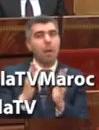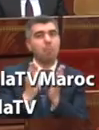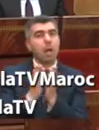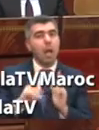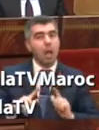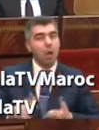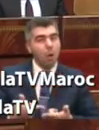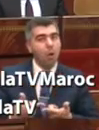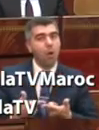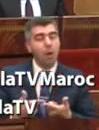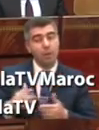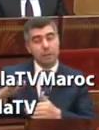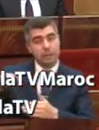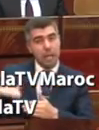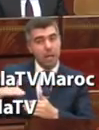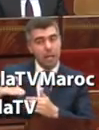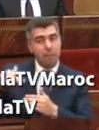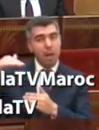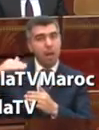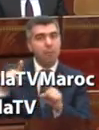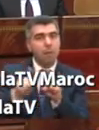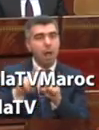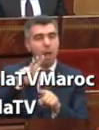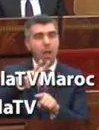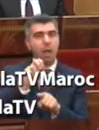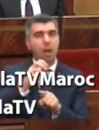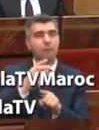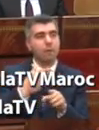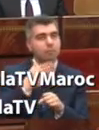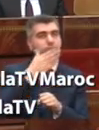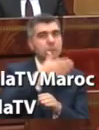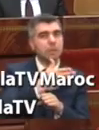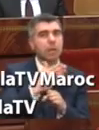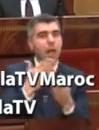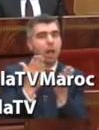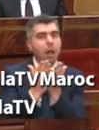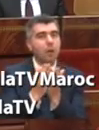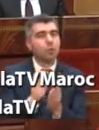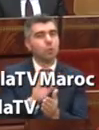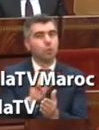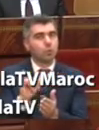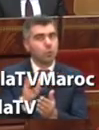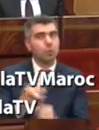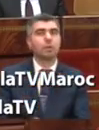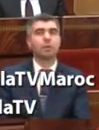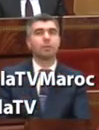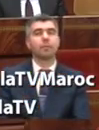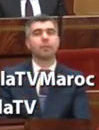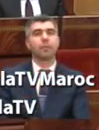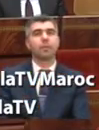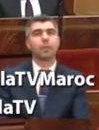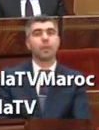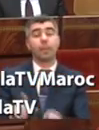منذ سنوات ولكنه ما زال يعرف صعوبات في الميدان حقيقة، الشيطان يكمن في التفاصيل في هذا الباب.